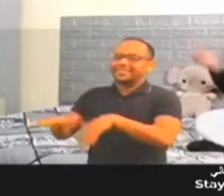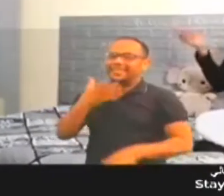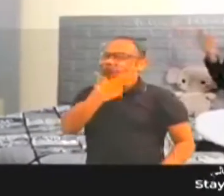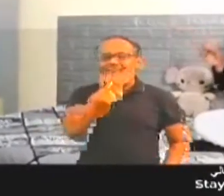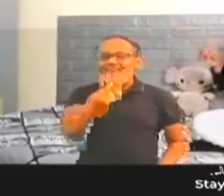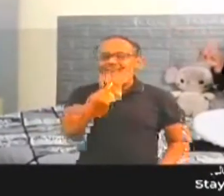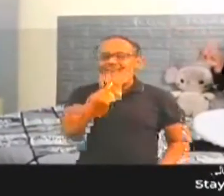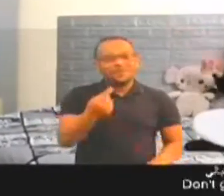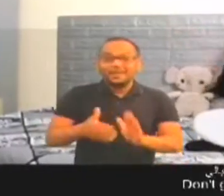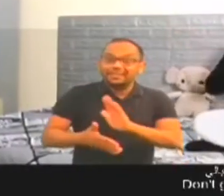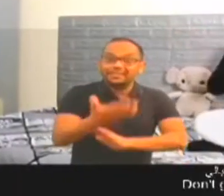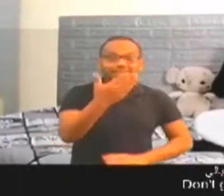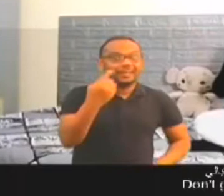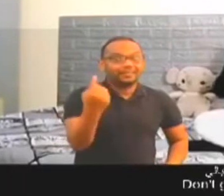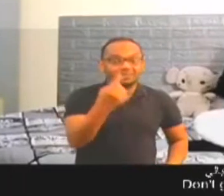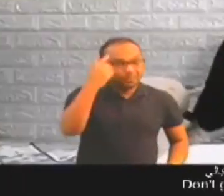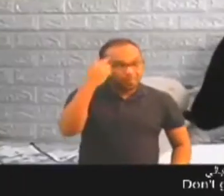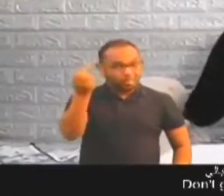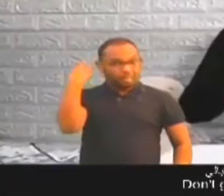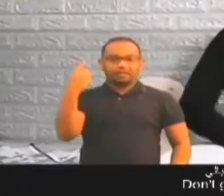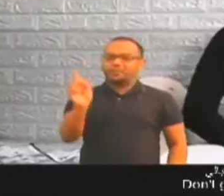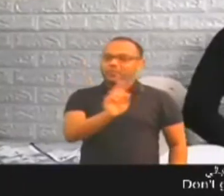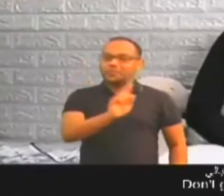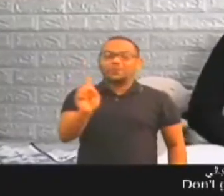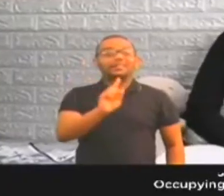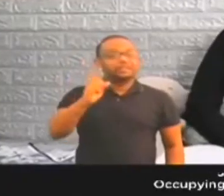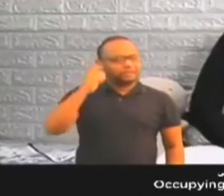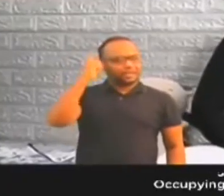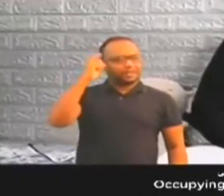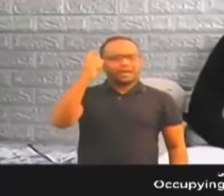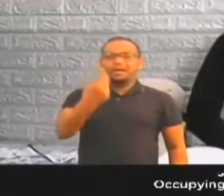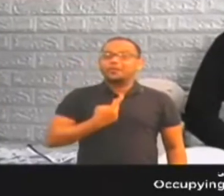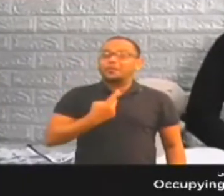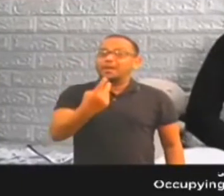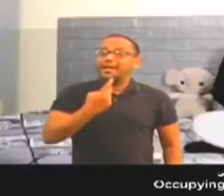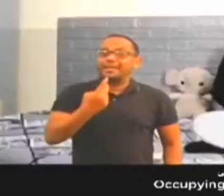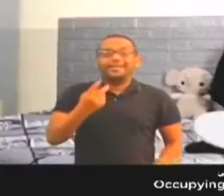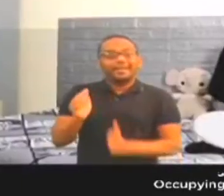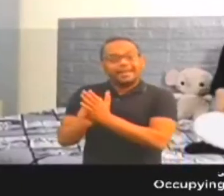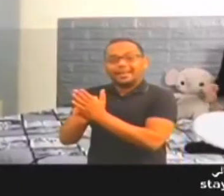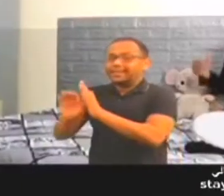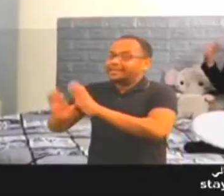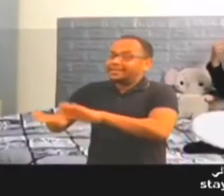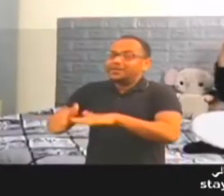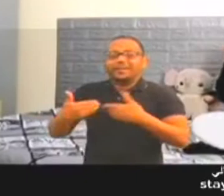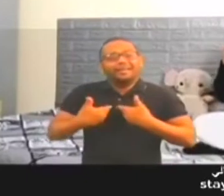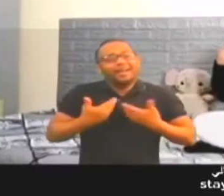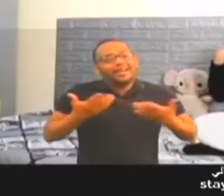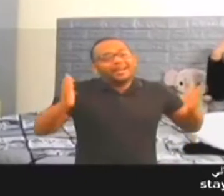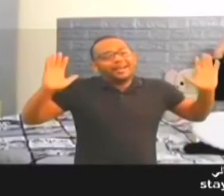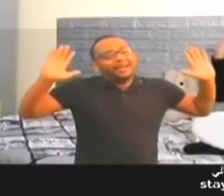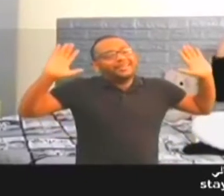يا غالي وما تطلع دمة تبالي وما تشغل بالك وبالي خليك وحيد